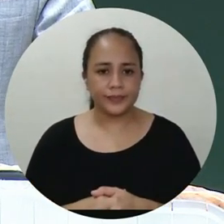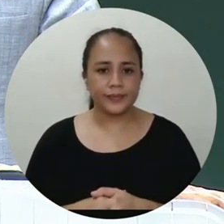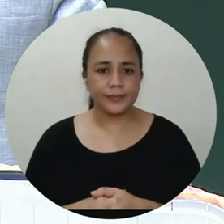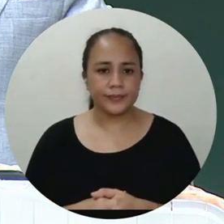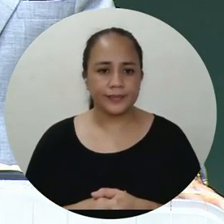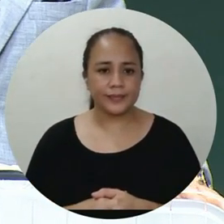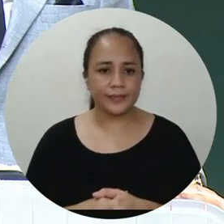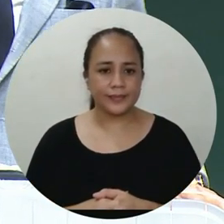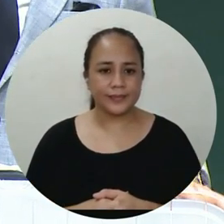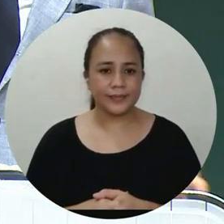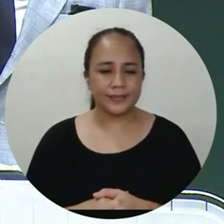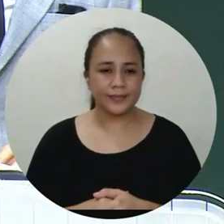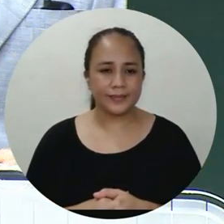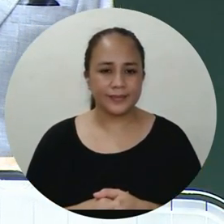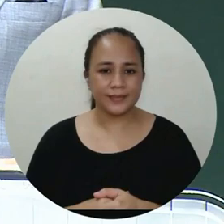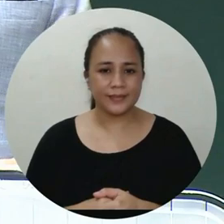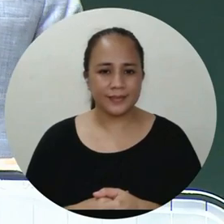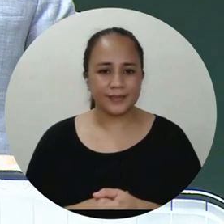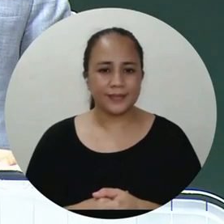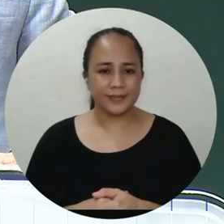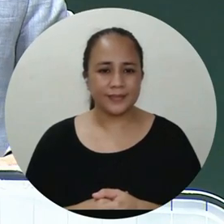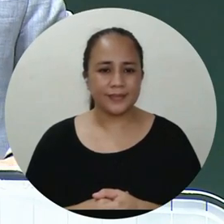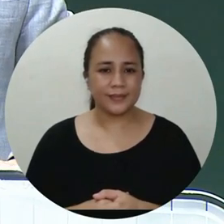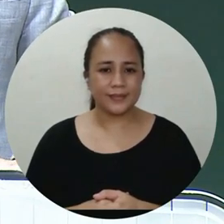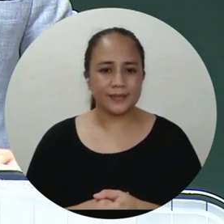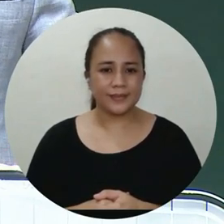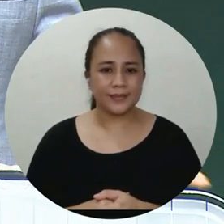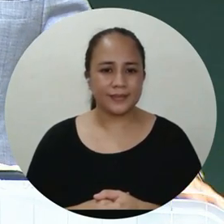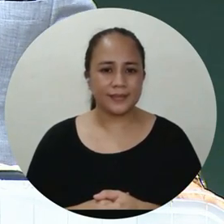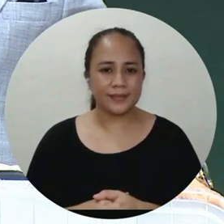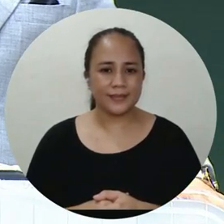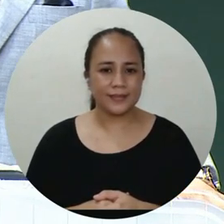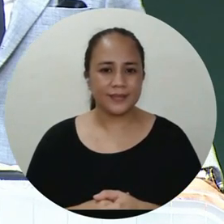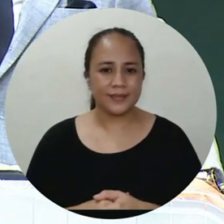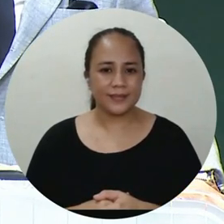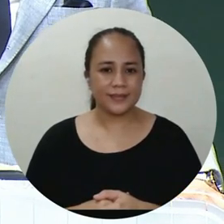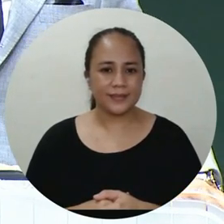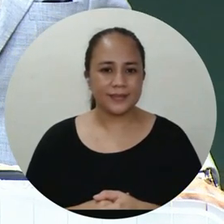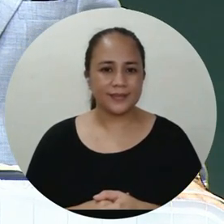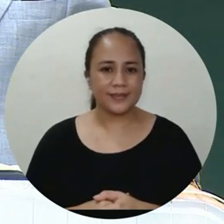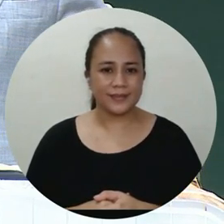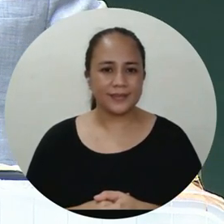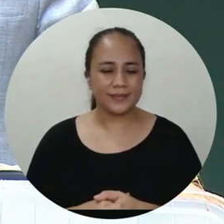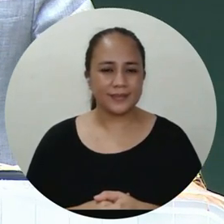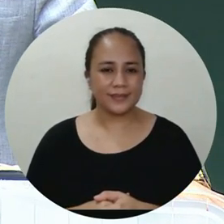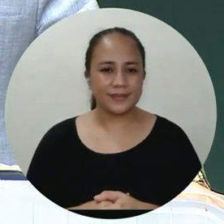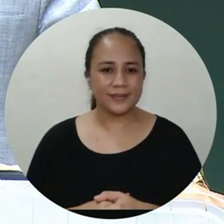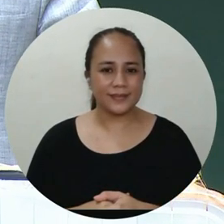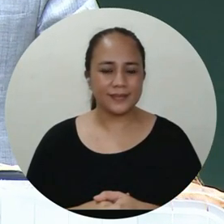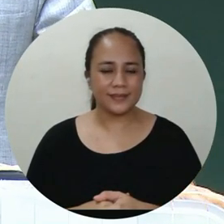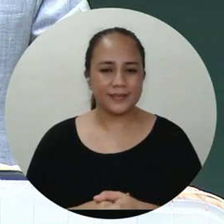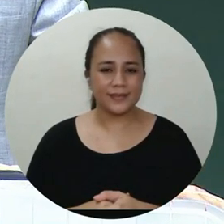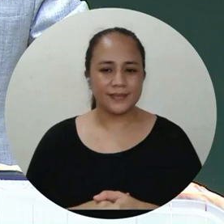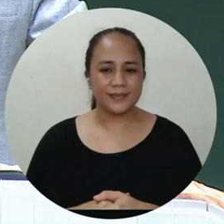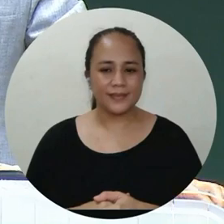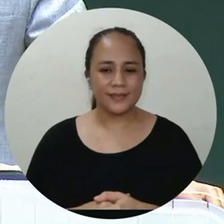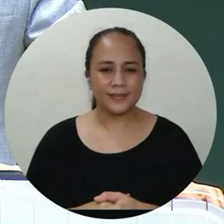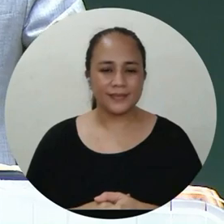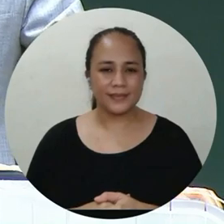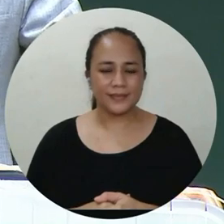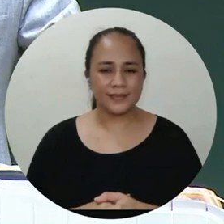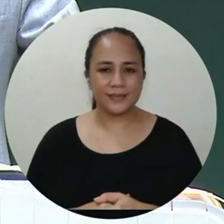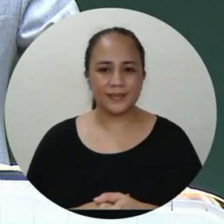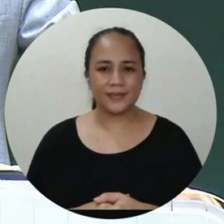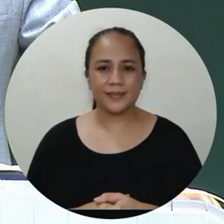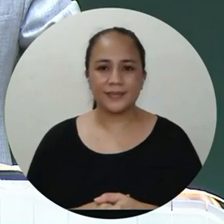뭐 여러분이 환경이 좋다 안 좋다 그 다 그 여러분이 불신자 때 종교생활 할 때까지 했던 거